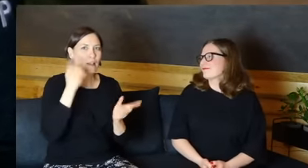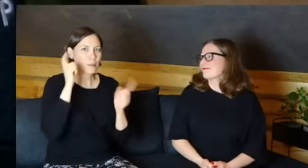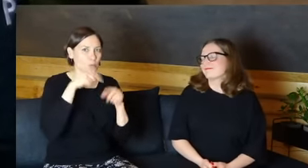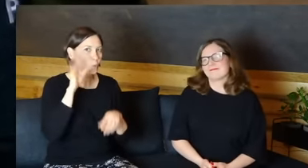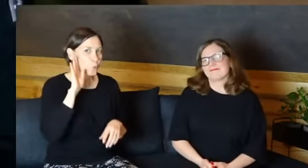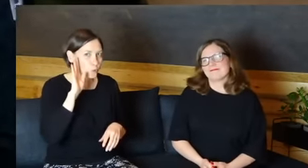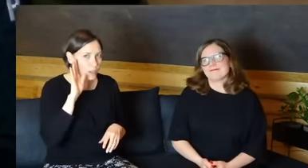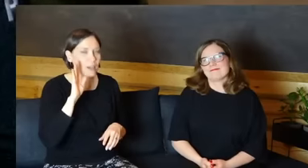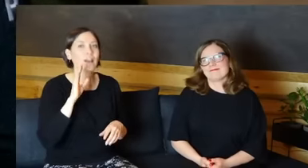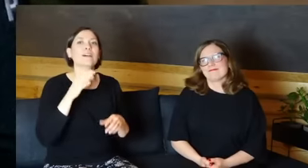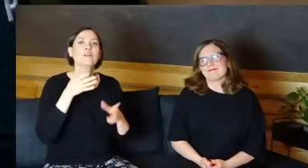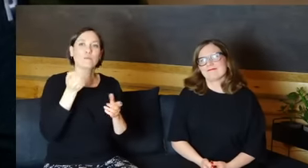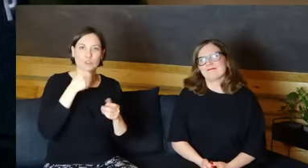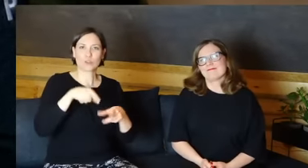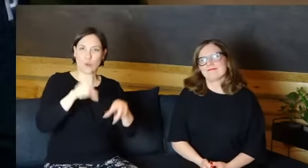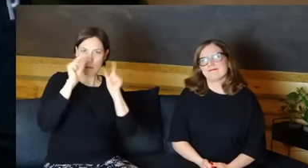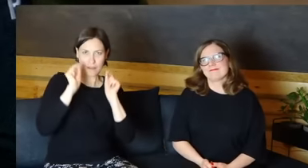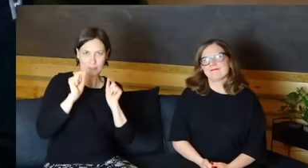lähetystä.